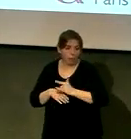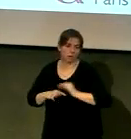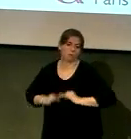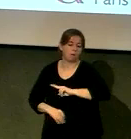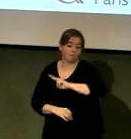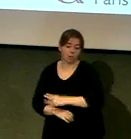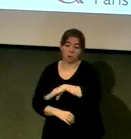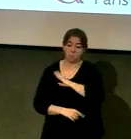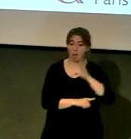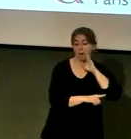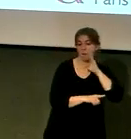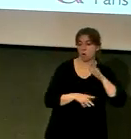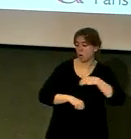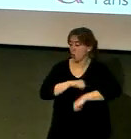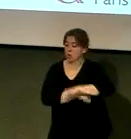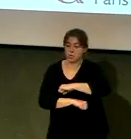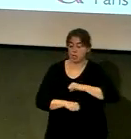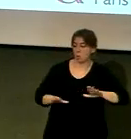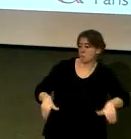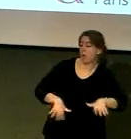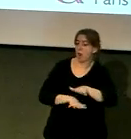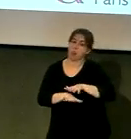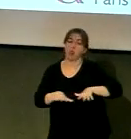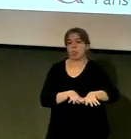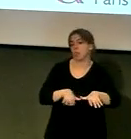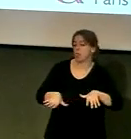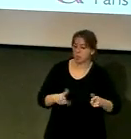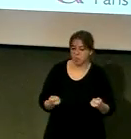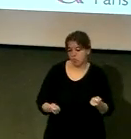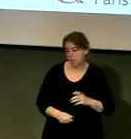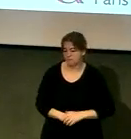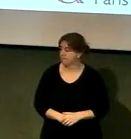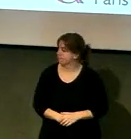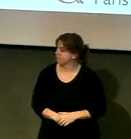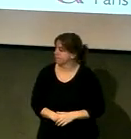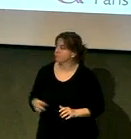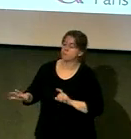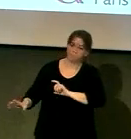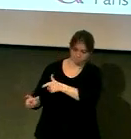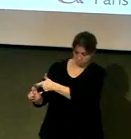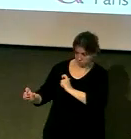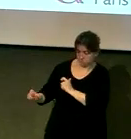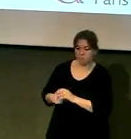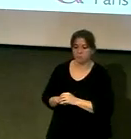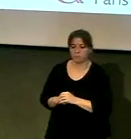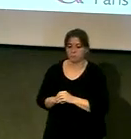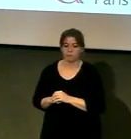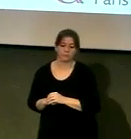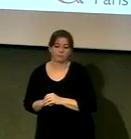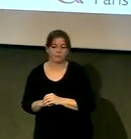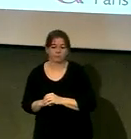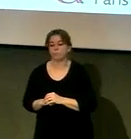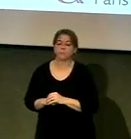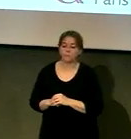désorganisation de la mère. On avance. Très bien. Je voudrais juste rebondir un tout petit peu par rapport